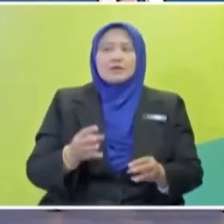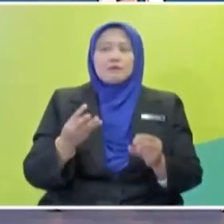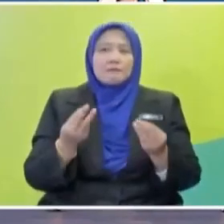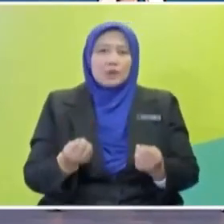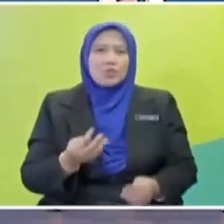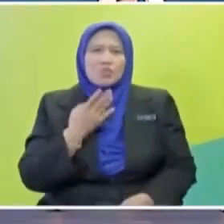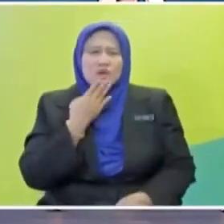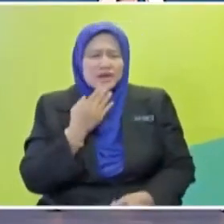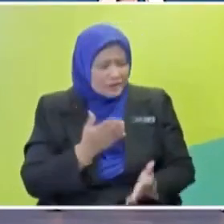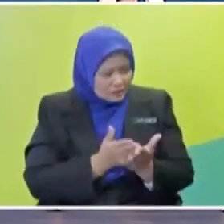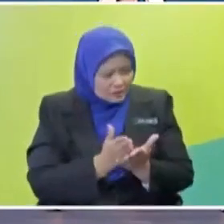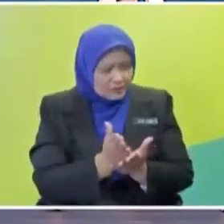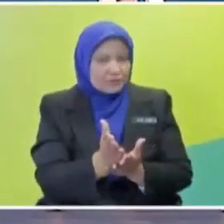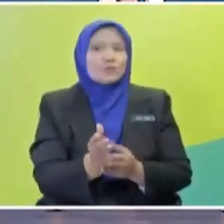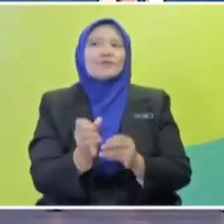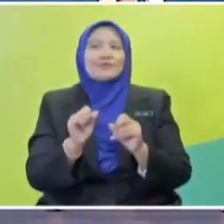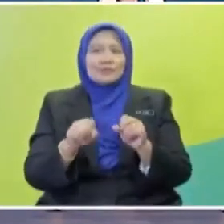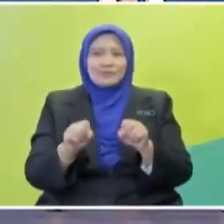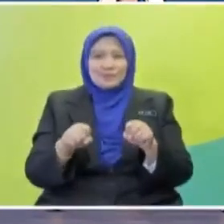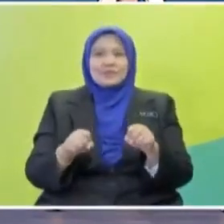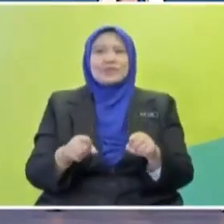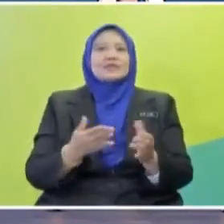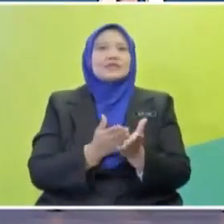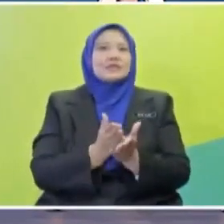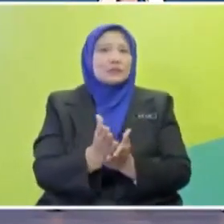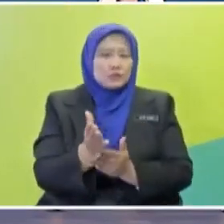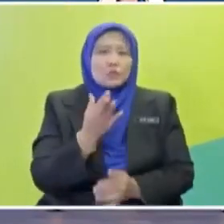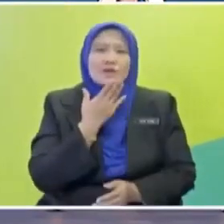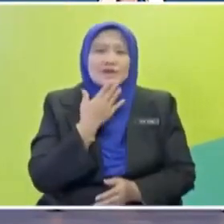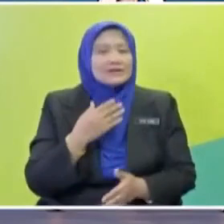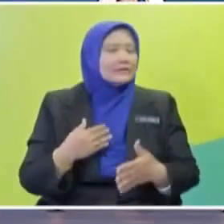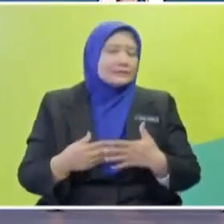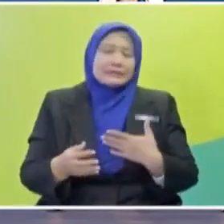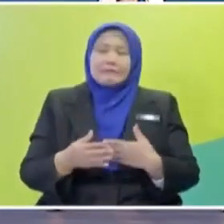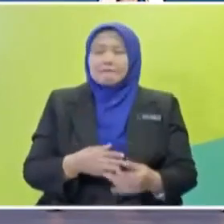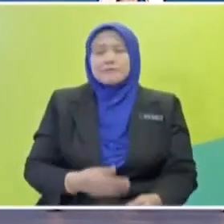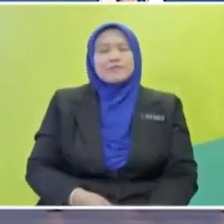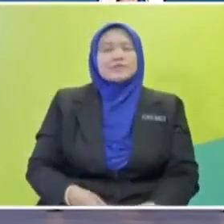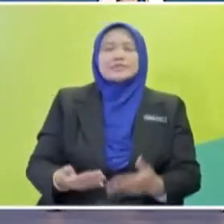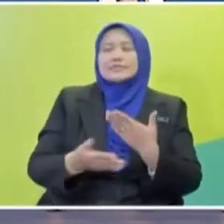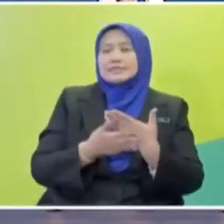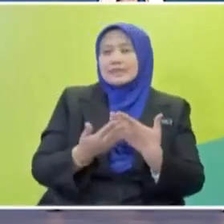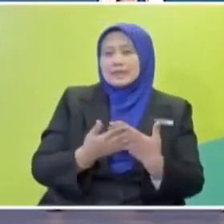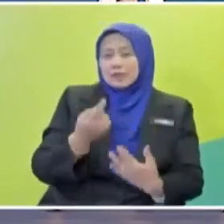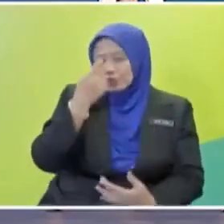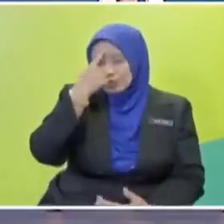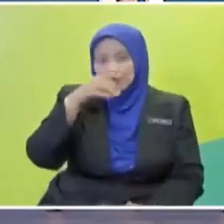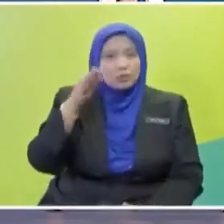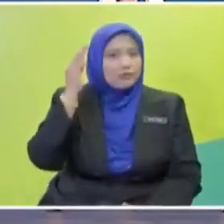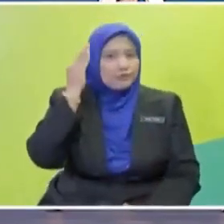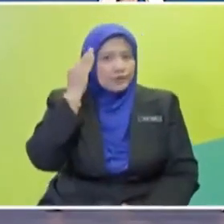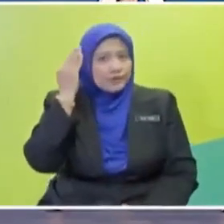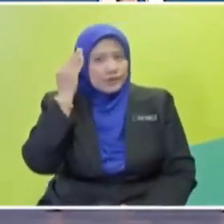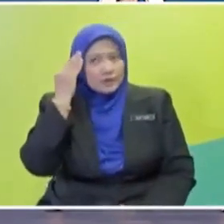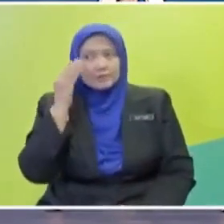faham. Maksudnya kita tengok, okey, warna merah. Okey, dah tahu dah, ni memang warna merah. Betul? Sebab pada lakaran tersebut dah ada warna merah. Contoh kalau murid